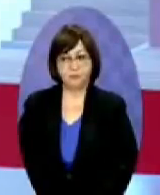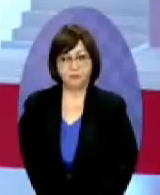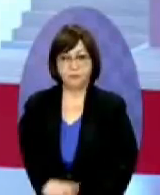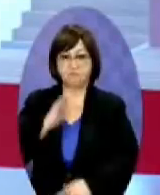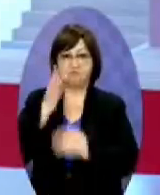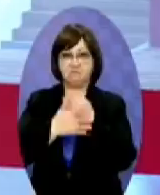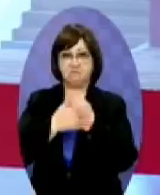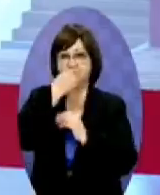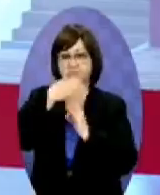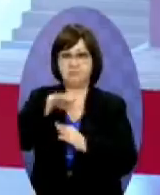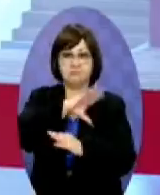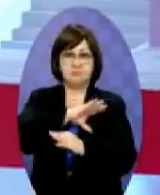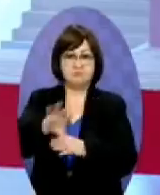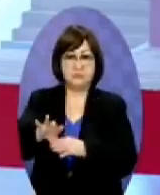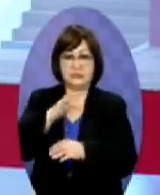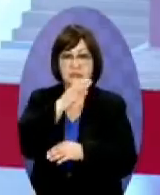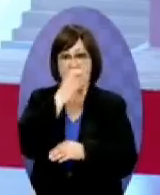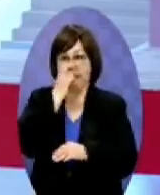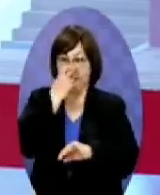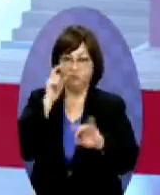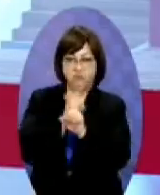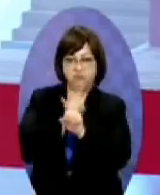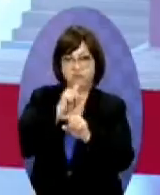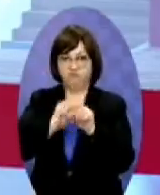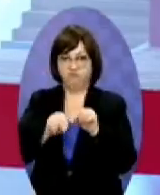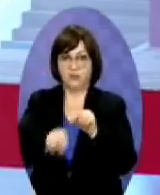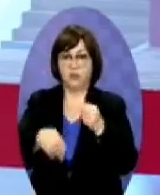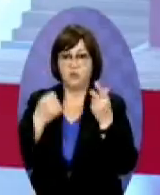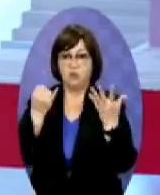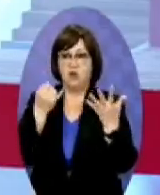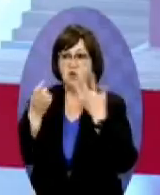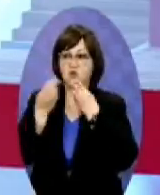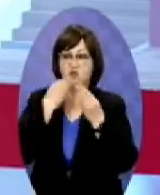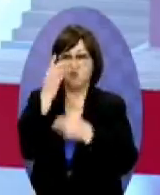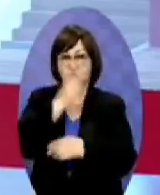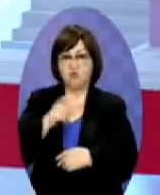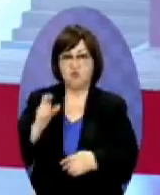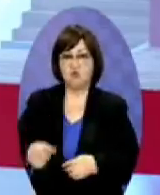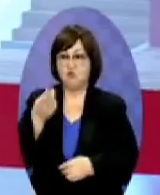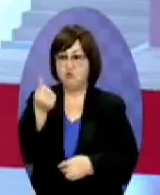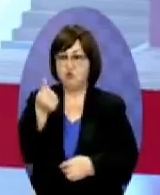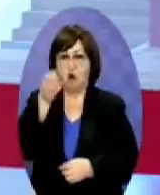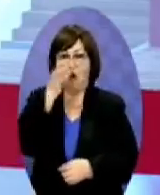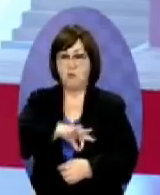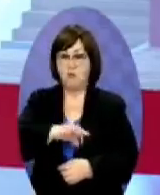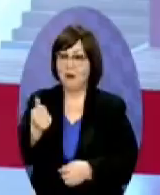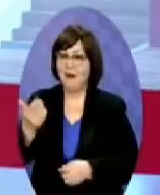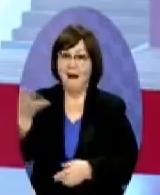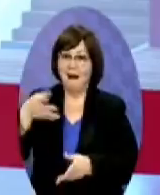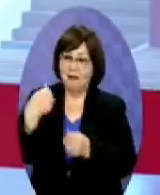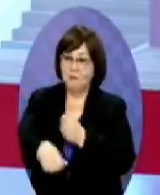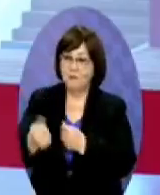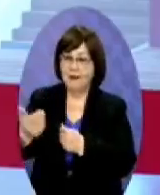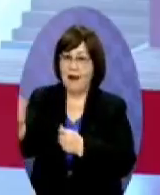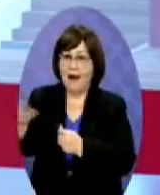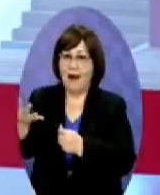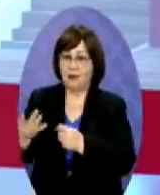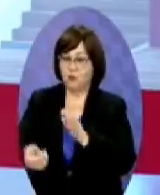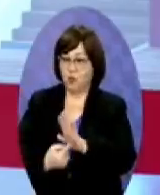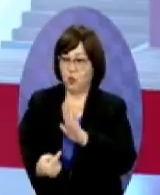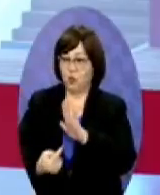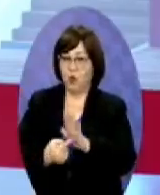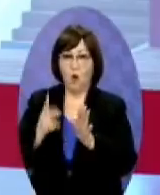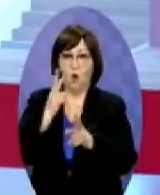Авилахта тэмц газрын мөрдөн шалгах хилцээс нэр бүхий 6 шүүгчийн хөрөнгө орлогын мэдүүлгийг хянаад үндэслэлгээр хөрөнгөцсөн байж болзгүй